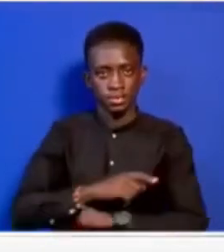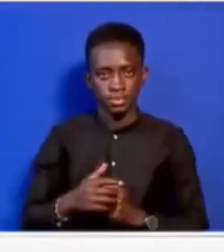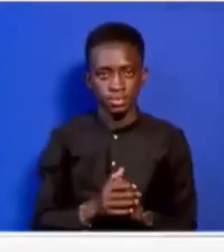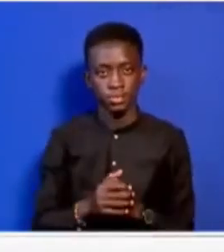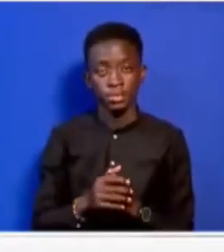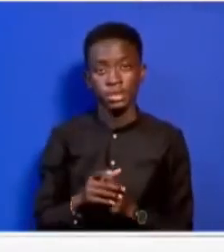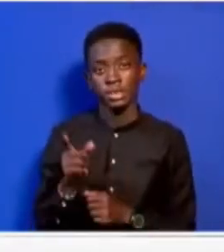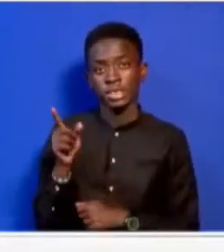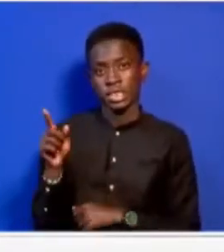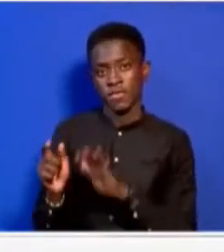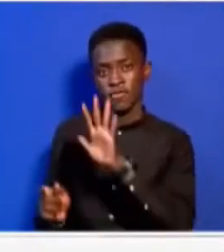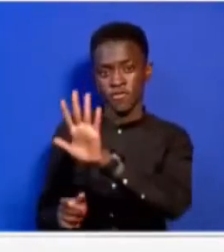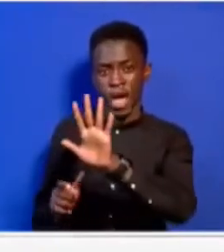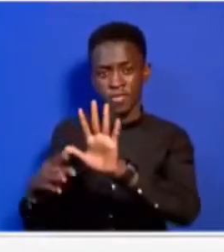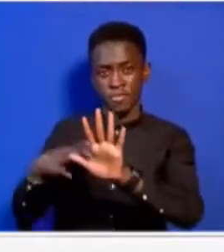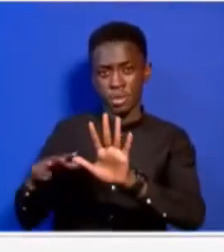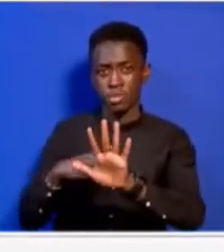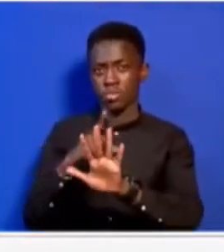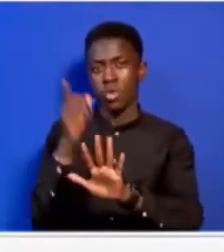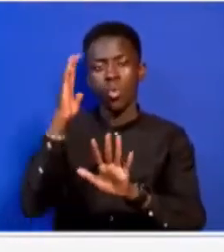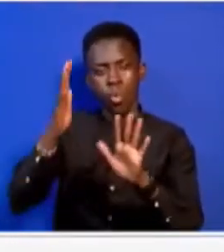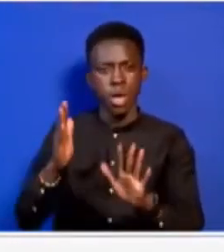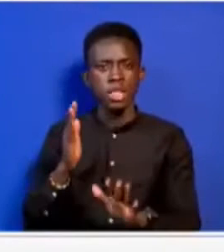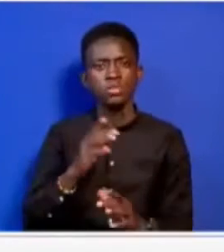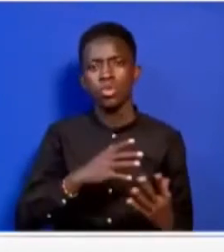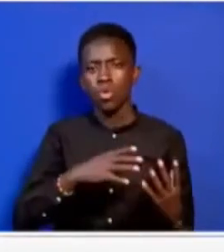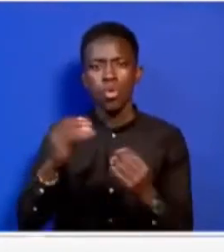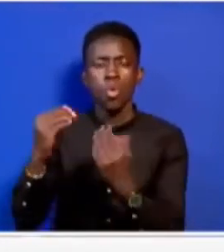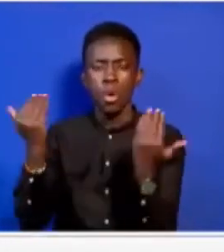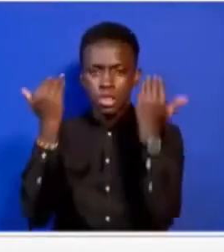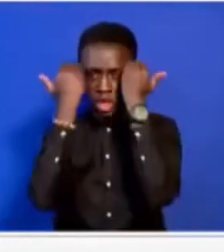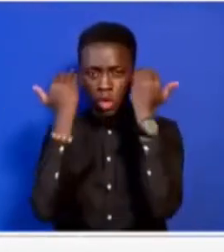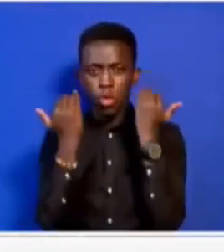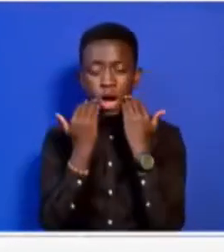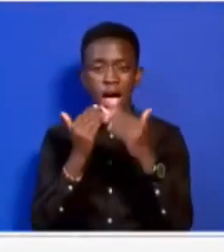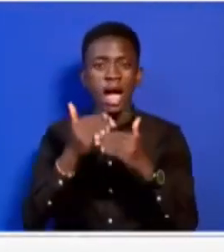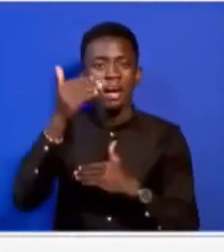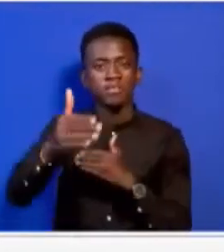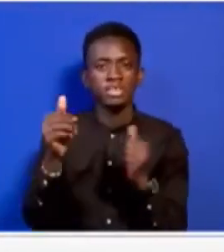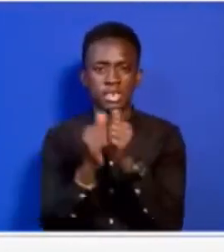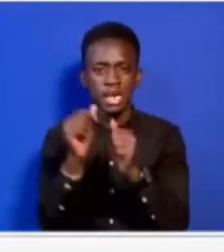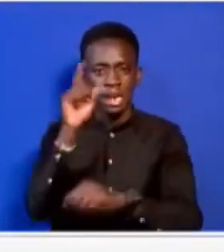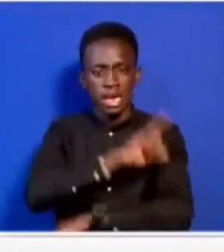Watano hao watawasilishwa mahakamani baada ya siku 10 kwa mahakama kuamuru kuhusu